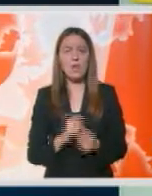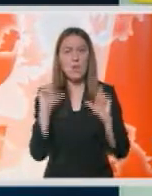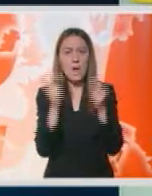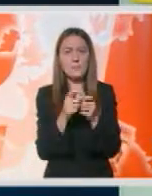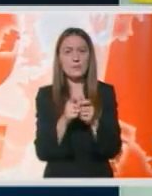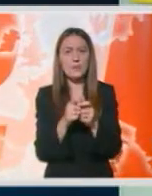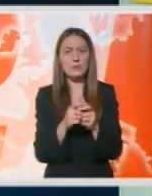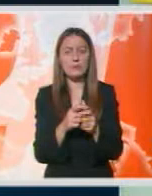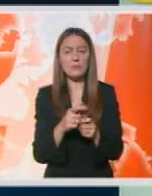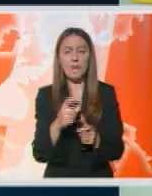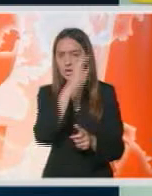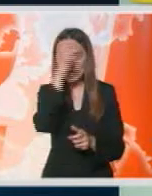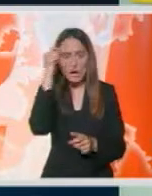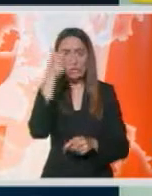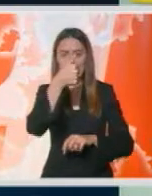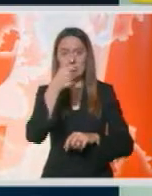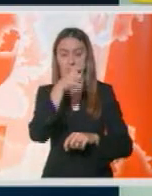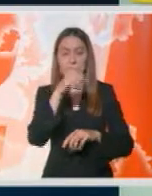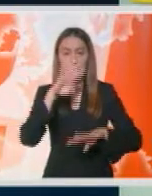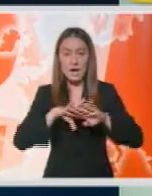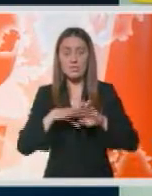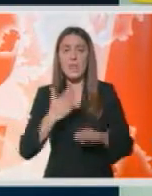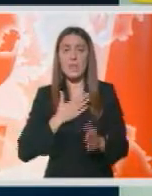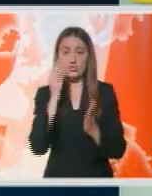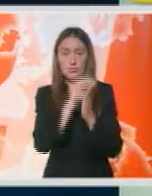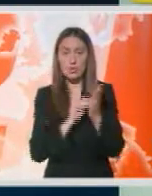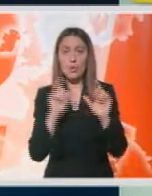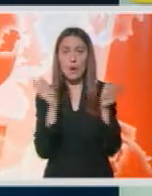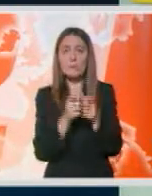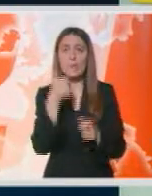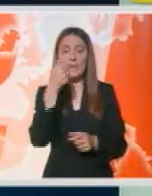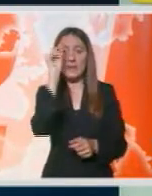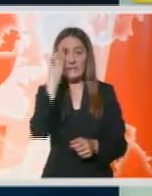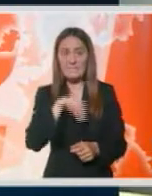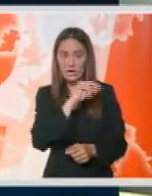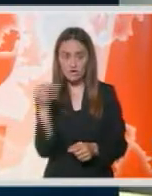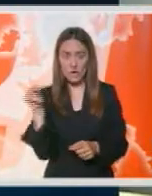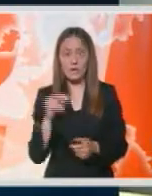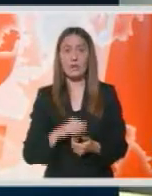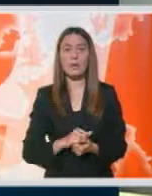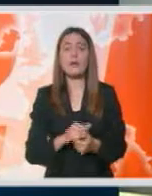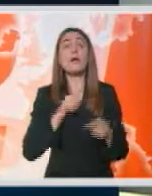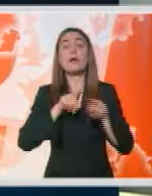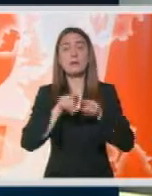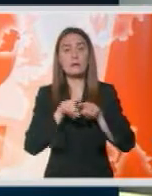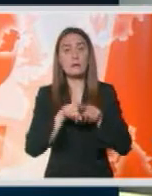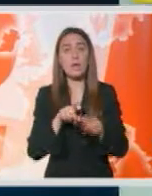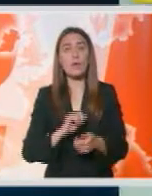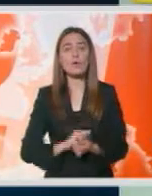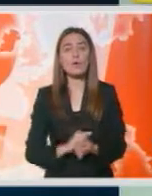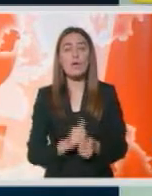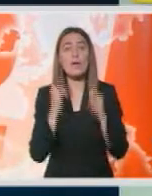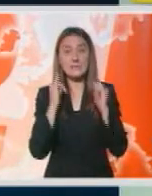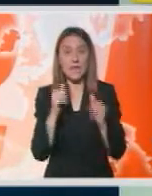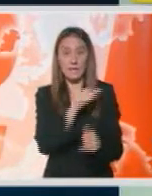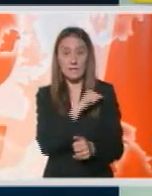uhapšen na čelu te mreže, po našim podacima je uhapšen jedan sveštenik. Takođe, sada